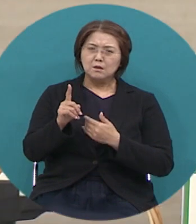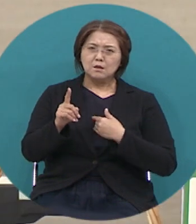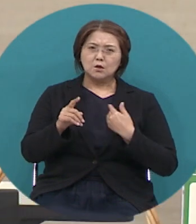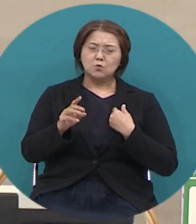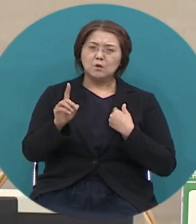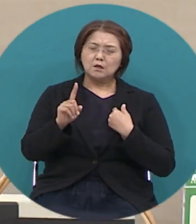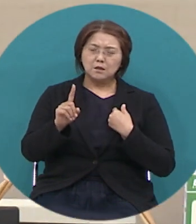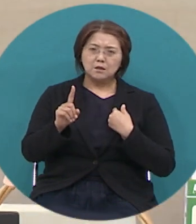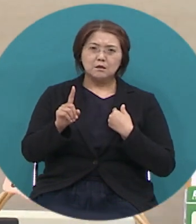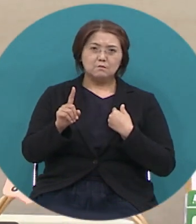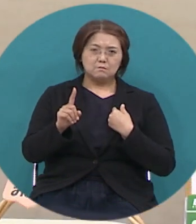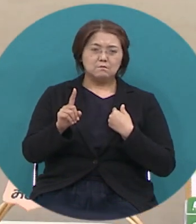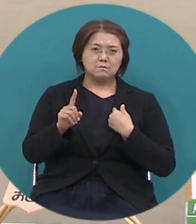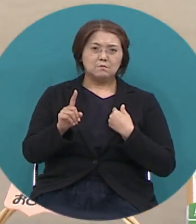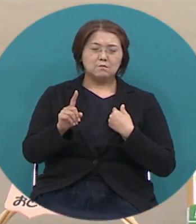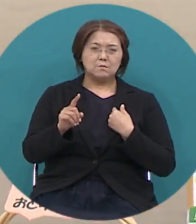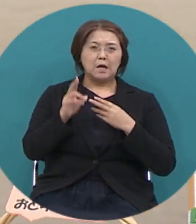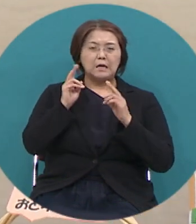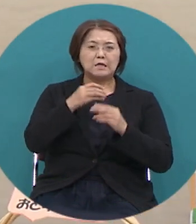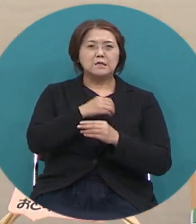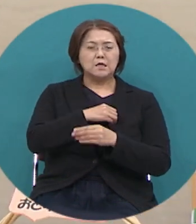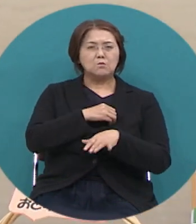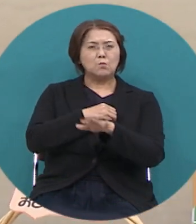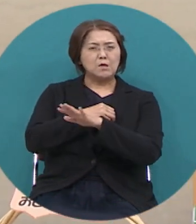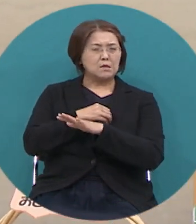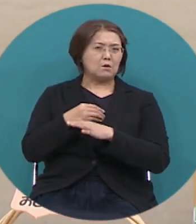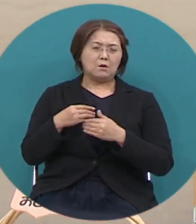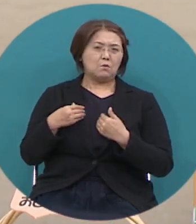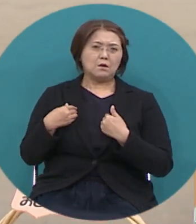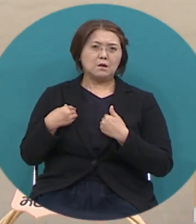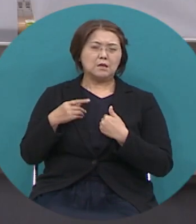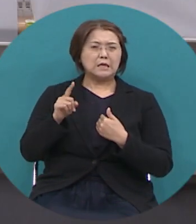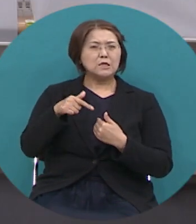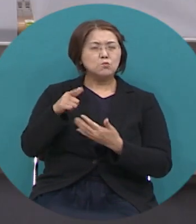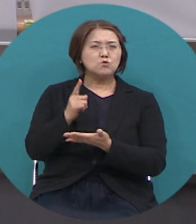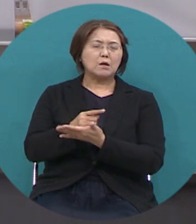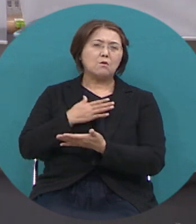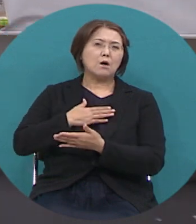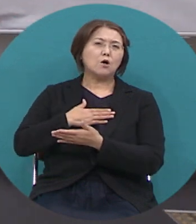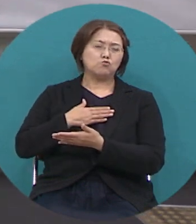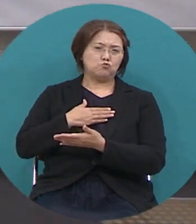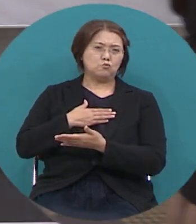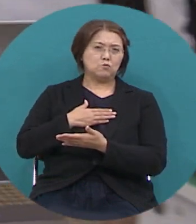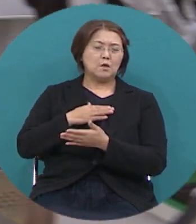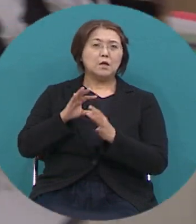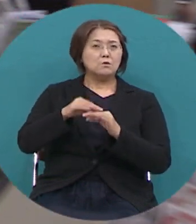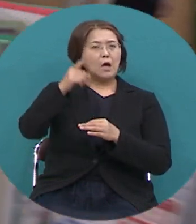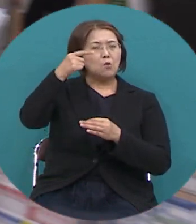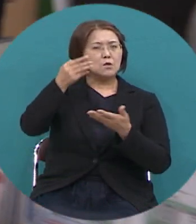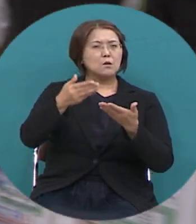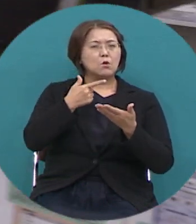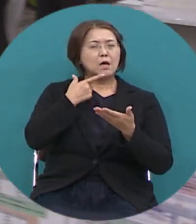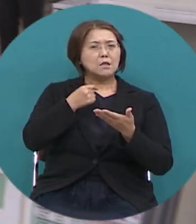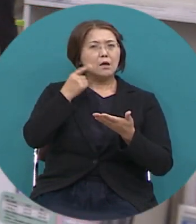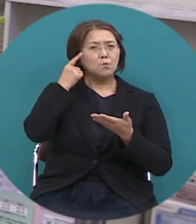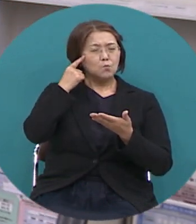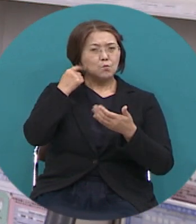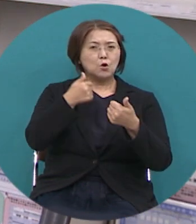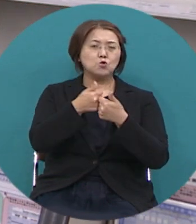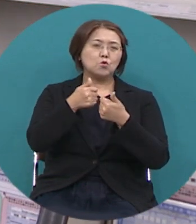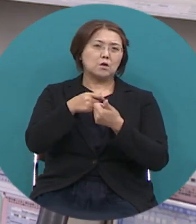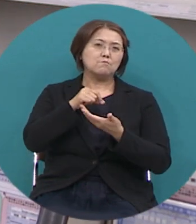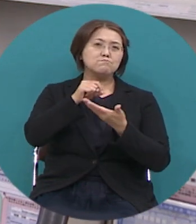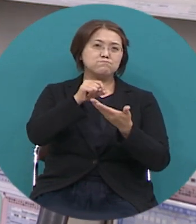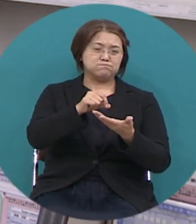かということが一部の社員しか知らなかったと思うので、教えていただく機会があったらなということで県に相談したところ